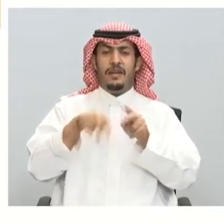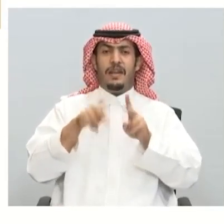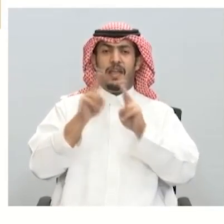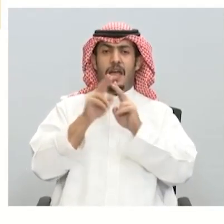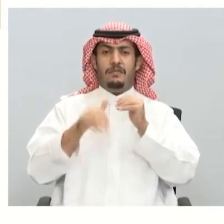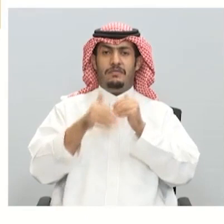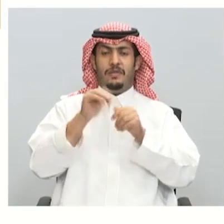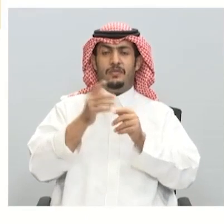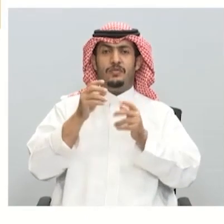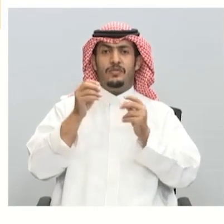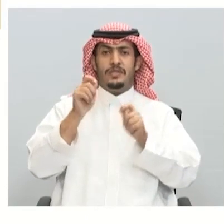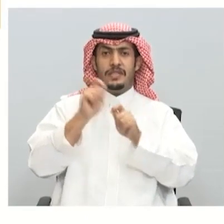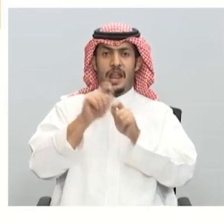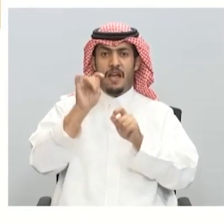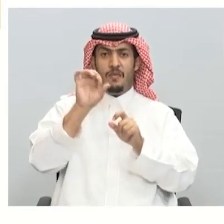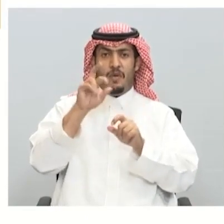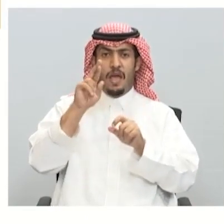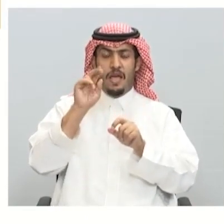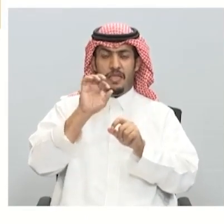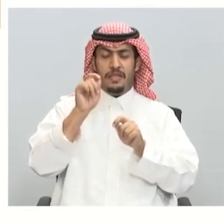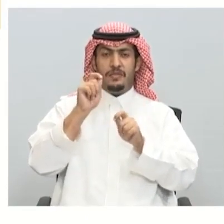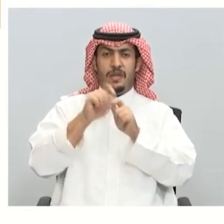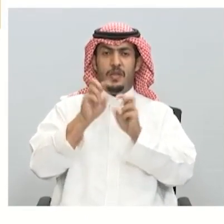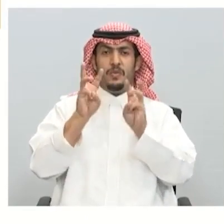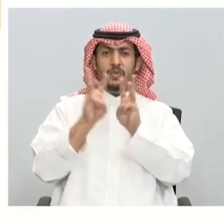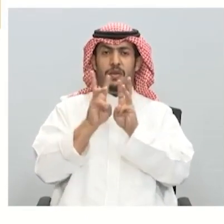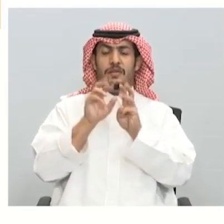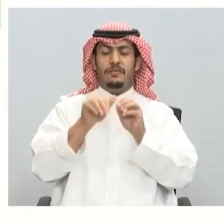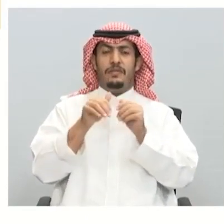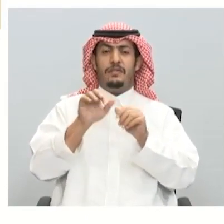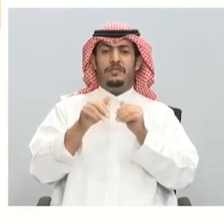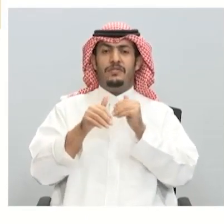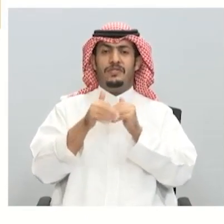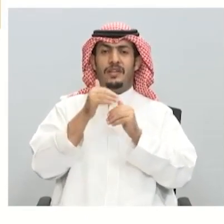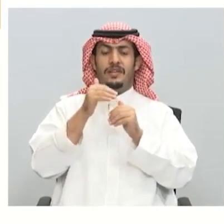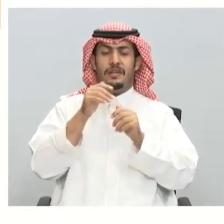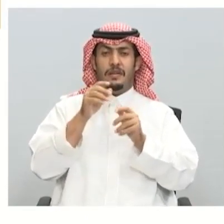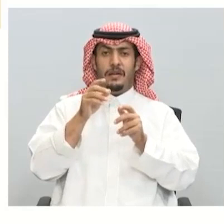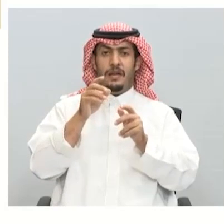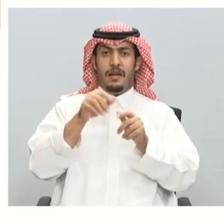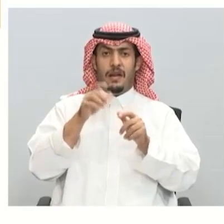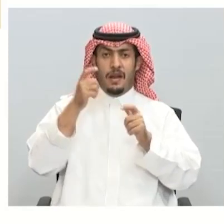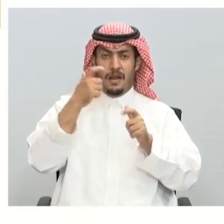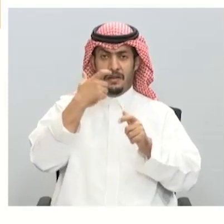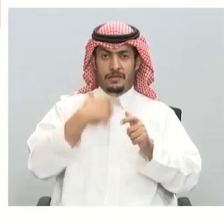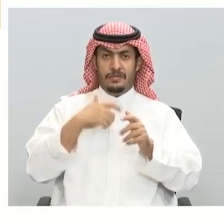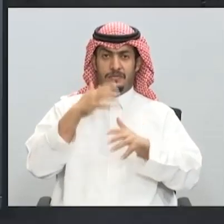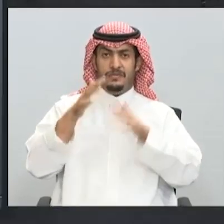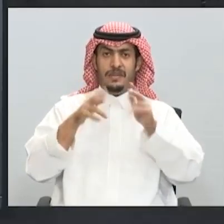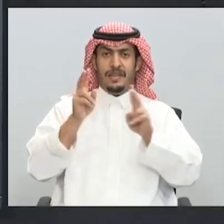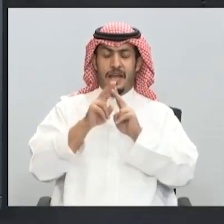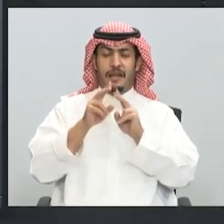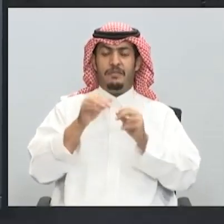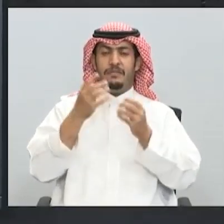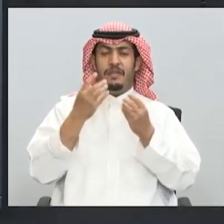صناعه الفولاذ وايضا حتى صناعه الكترونيات اصبحت الاجهزه قد تكون اكثر دقه اكثر حساسيه وبالتالي